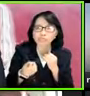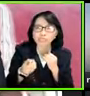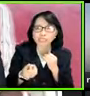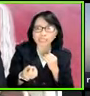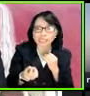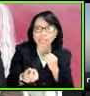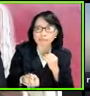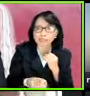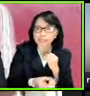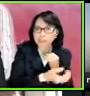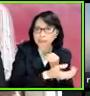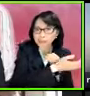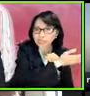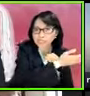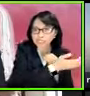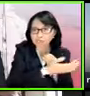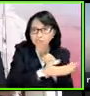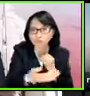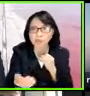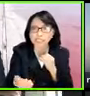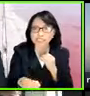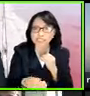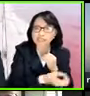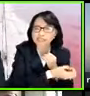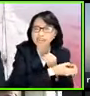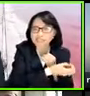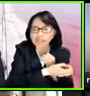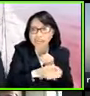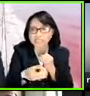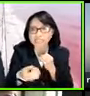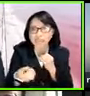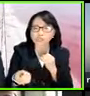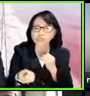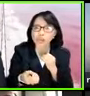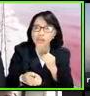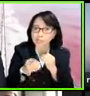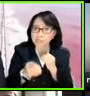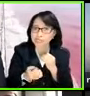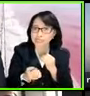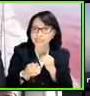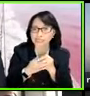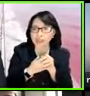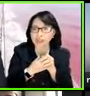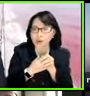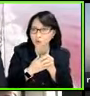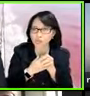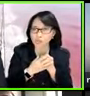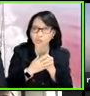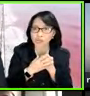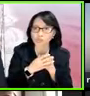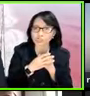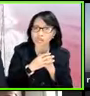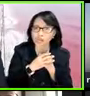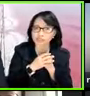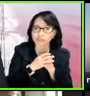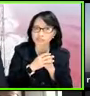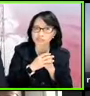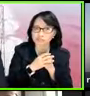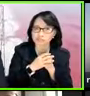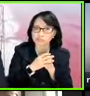kemudian kita dapat menyampaikan informasi dan rahasia itu kepada kita orang-orang